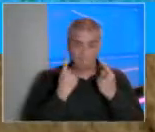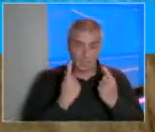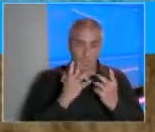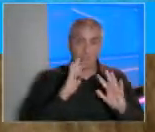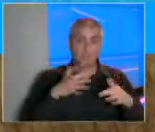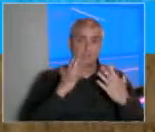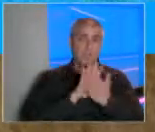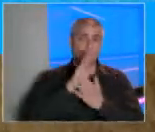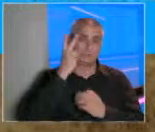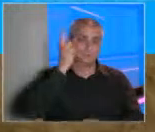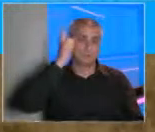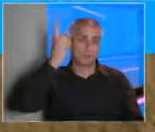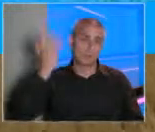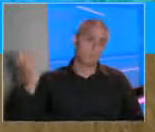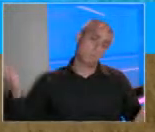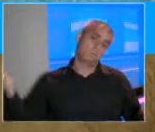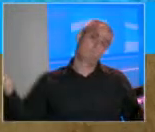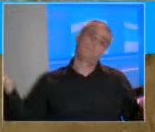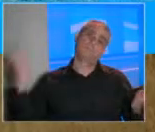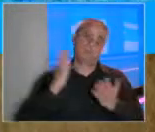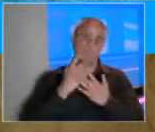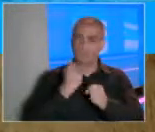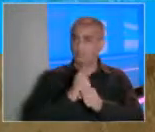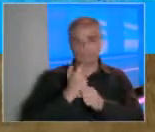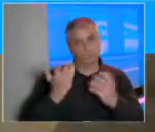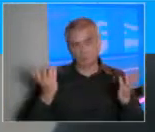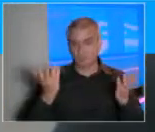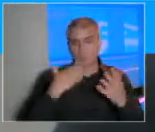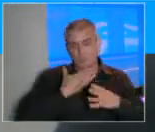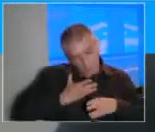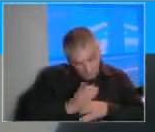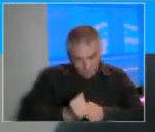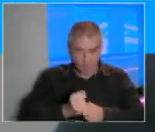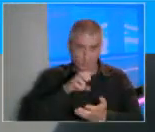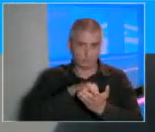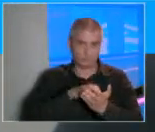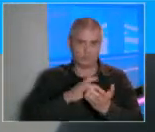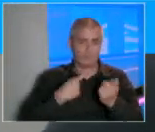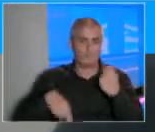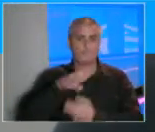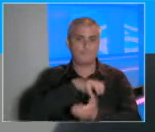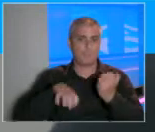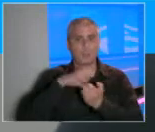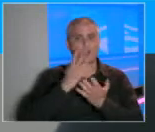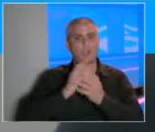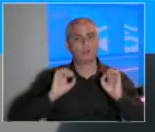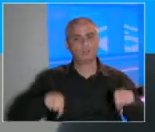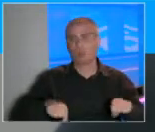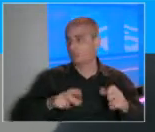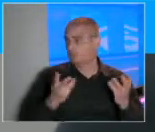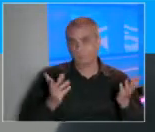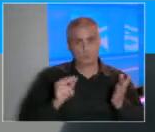ייקח 10, 15, 20 שנה, אז הם עשו את שלהם, חנקו את ההתיישבות בדרכים עוקפות, בדרכים של הבירוקרטיה, שהיא משתלבת יחד עם